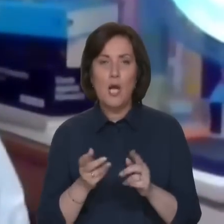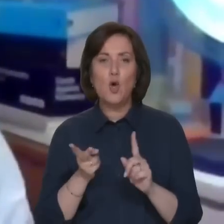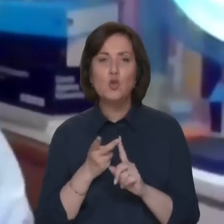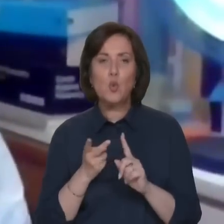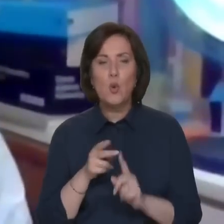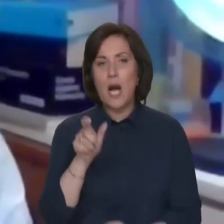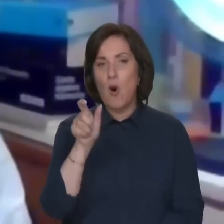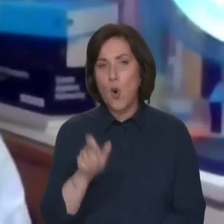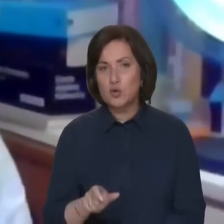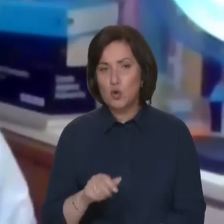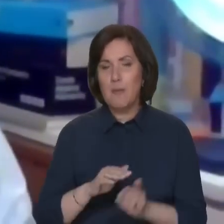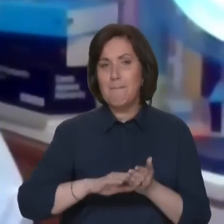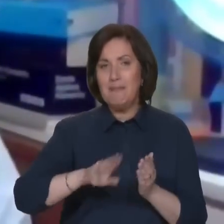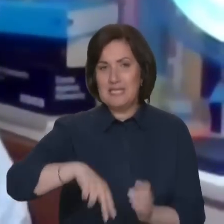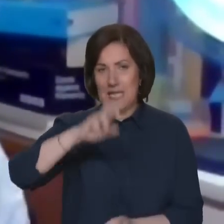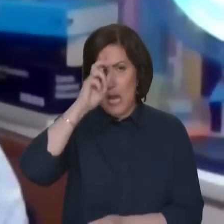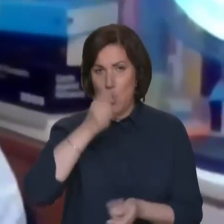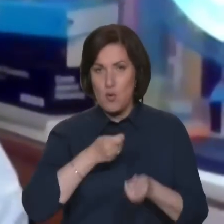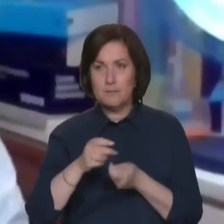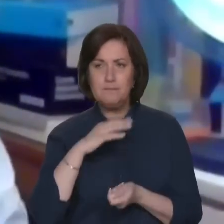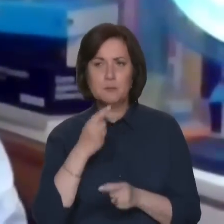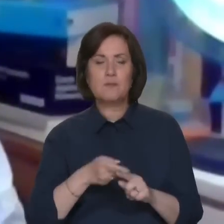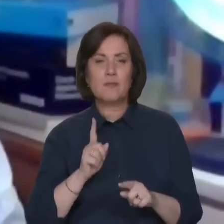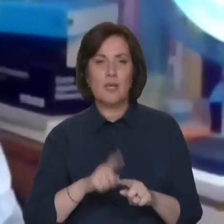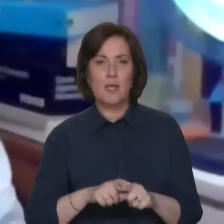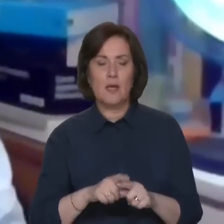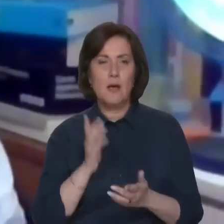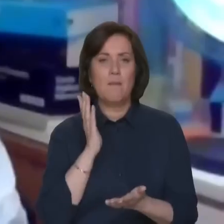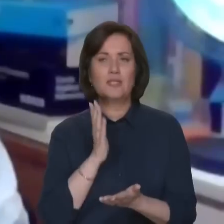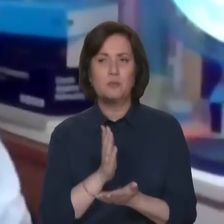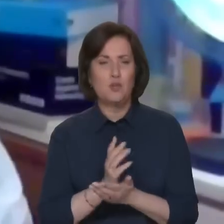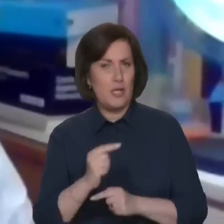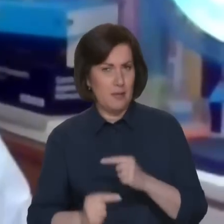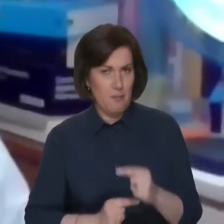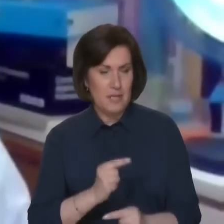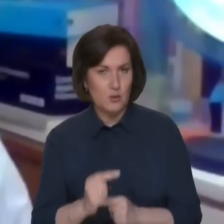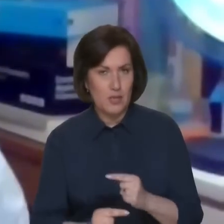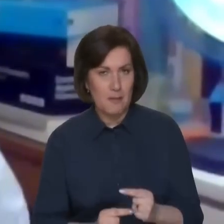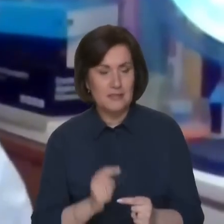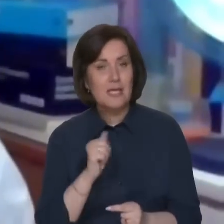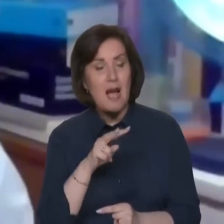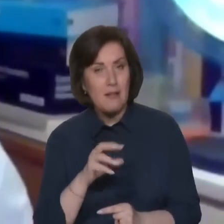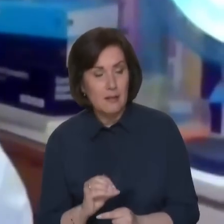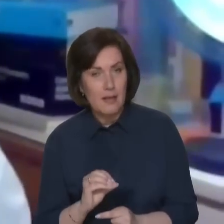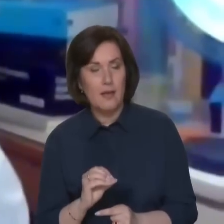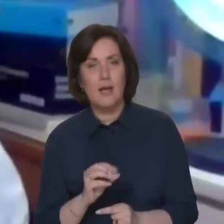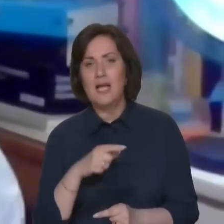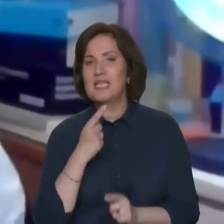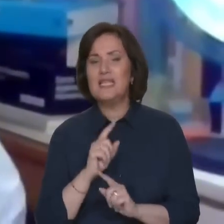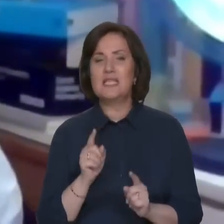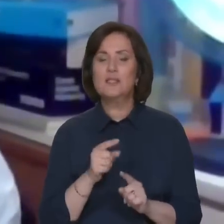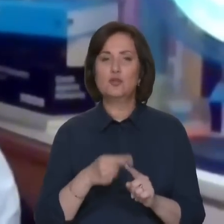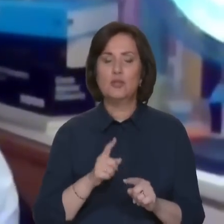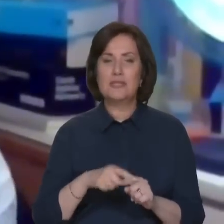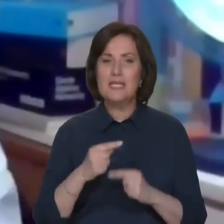друга особа після короля. Годі казати, що це безпосередній спадкоємець престолу. Але водночас не йдеться про те, що